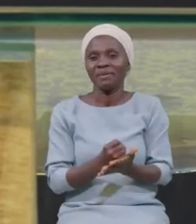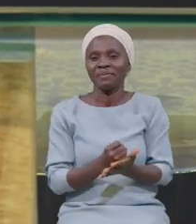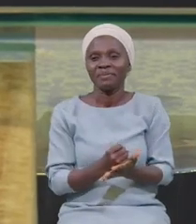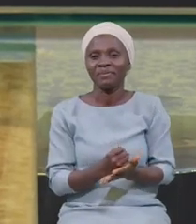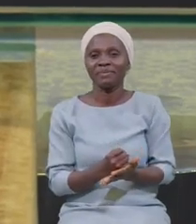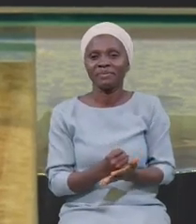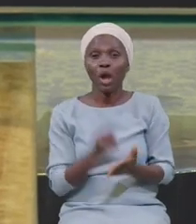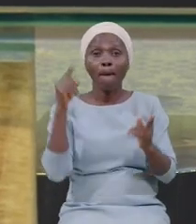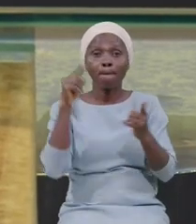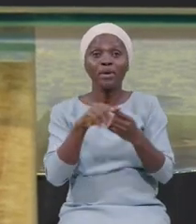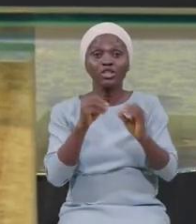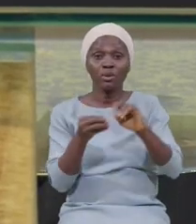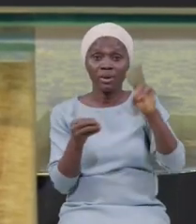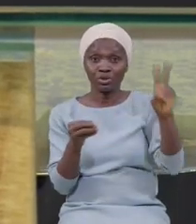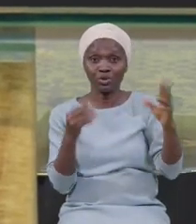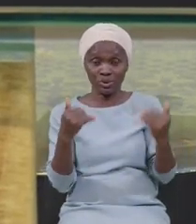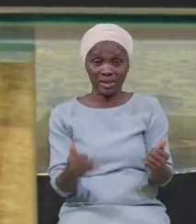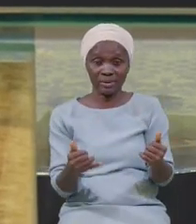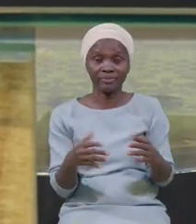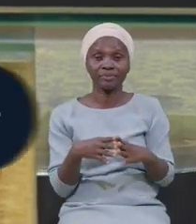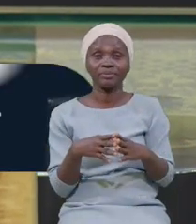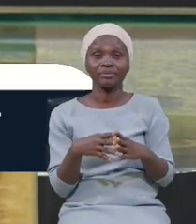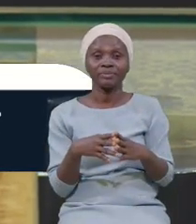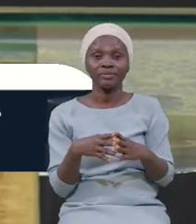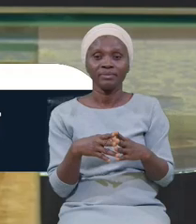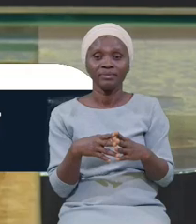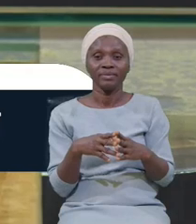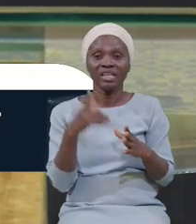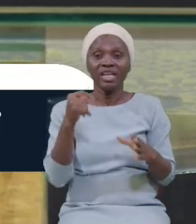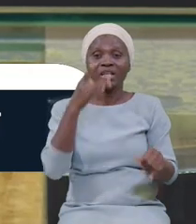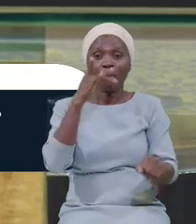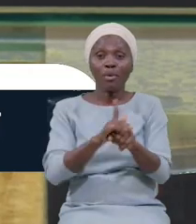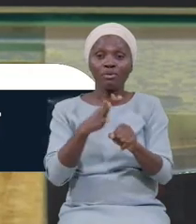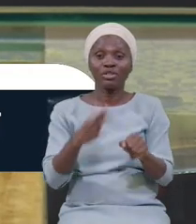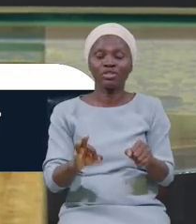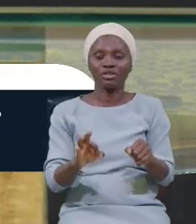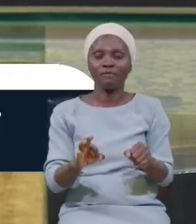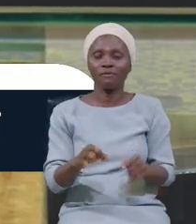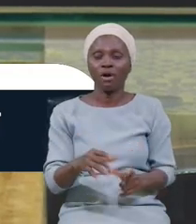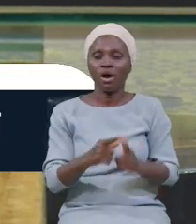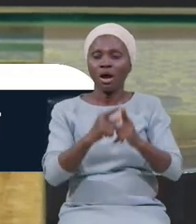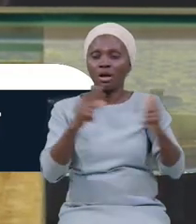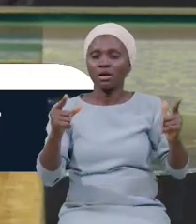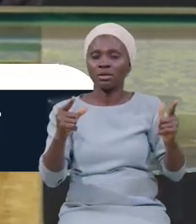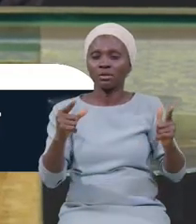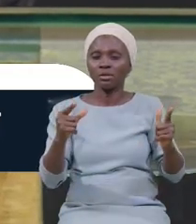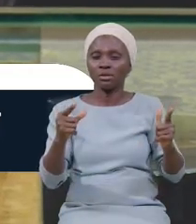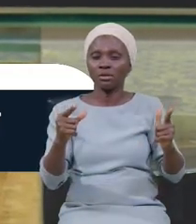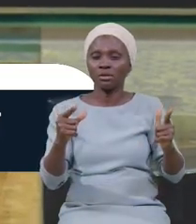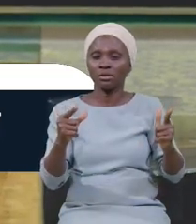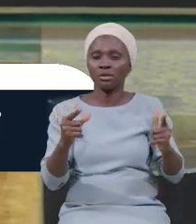maintenant, la promesse des bénédictions surabondantes. La promesse des